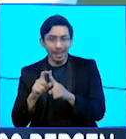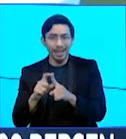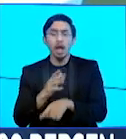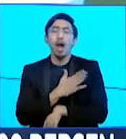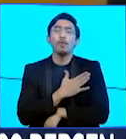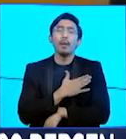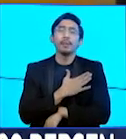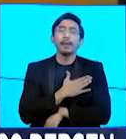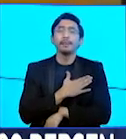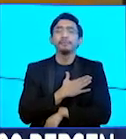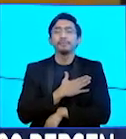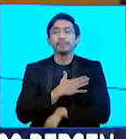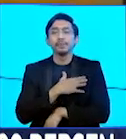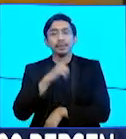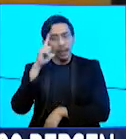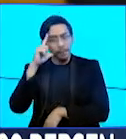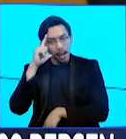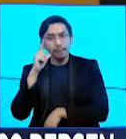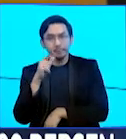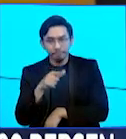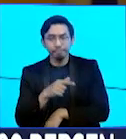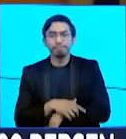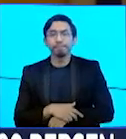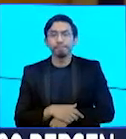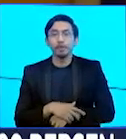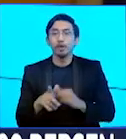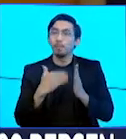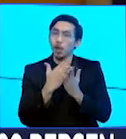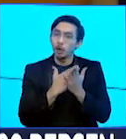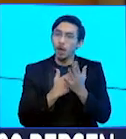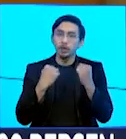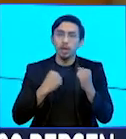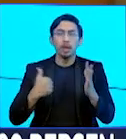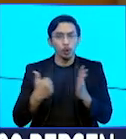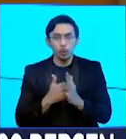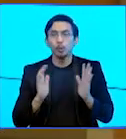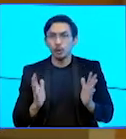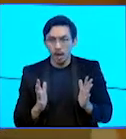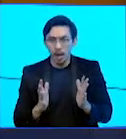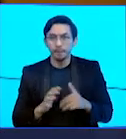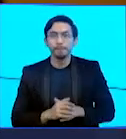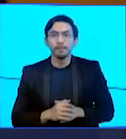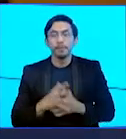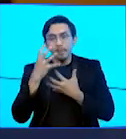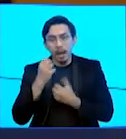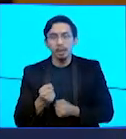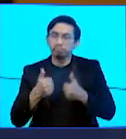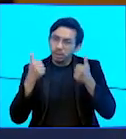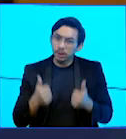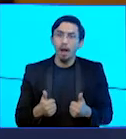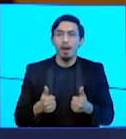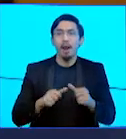dinyatakan memenuhi standar protokol kesehatan. Bisa, ya. Karena kan kita sudah 80% ke atas.